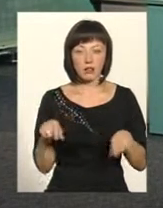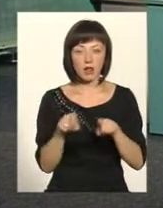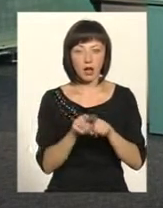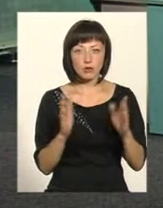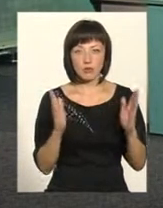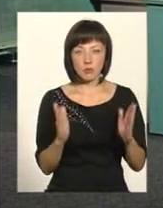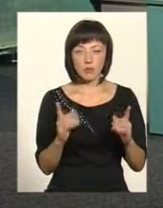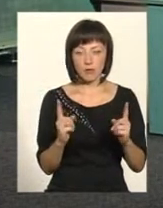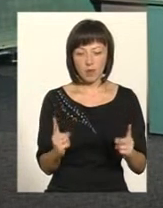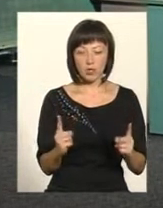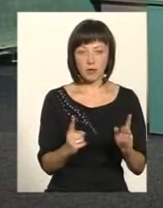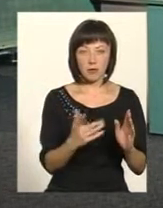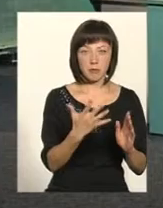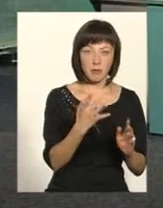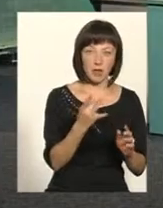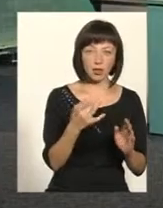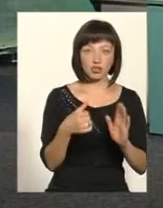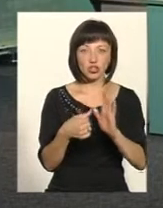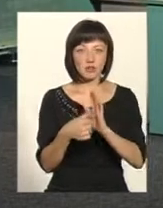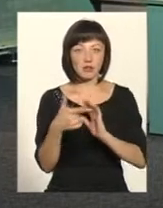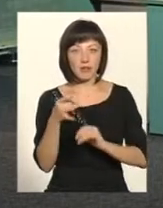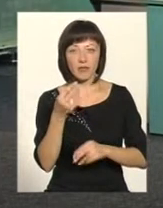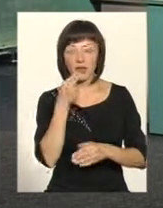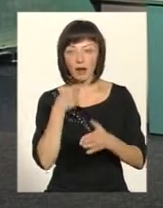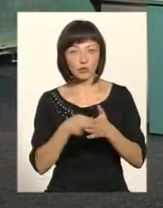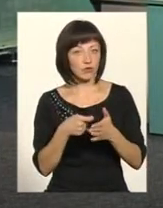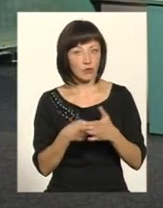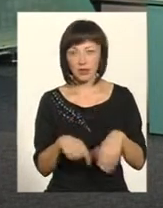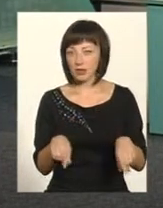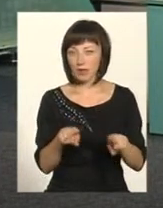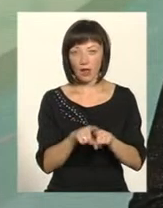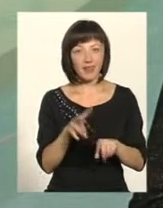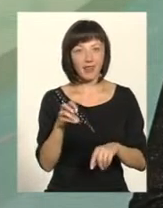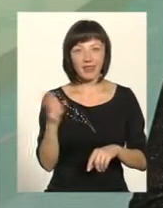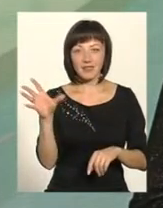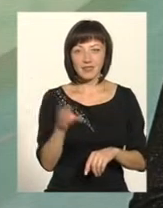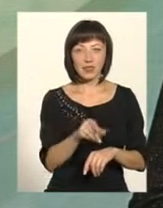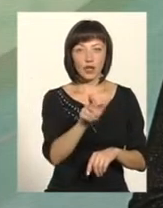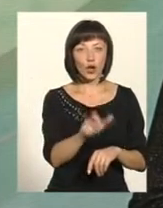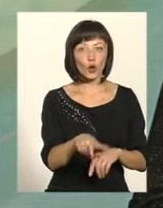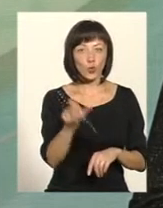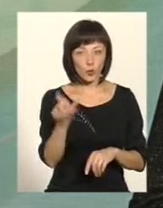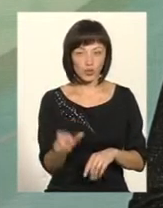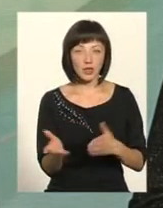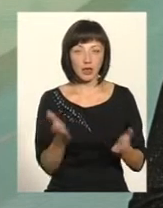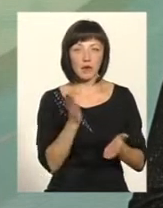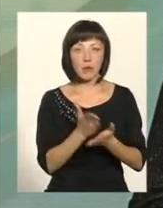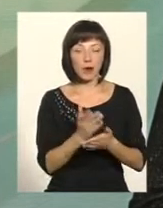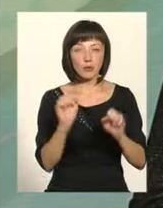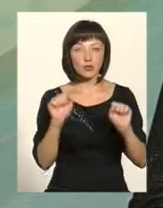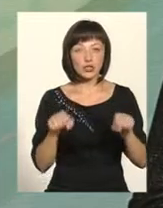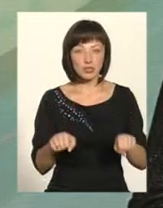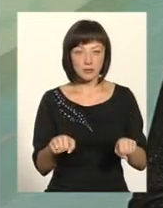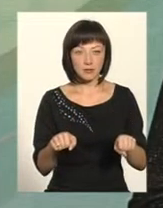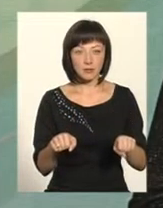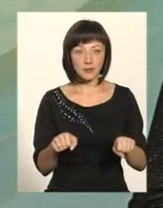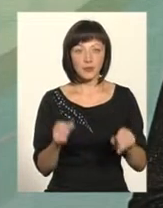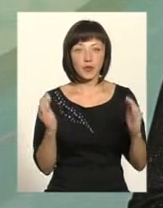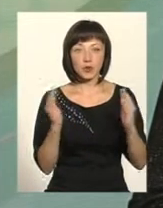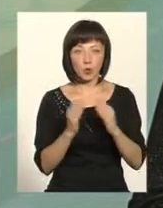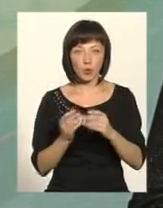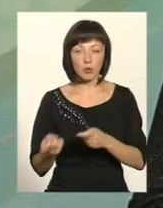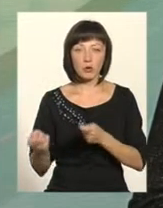5 гривень до 6 гривень харчування. Це також не всі люди, які мають можливість, щоб їм з дому